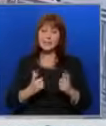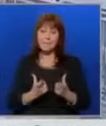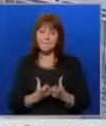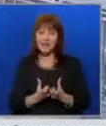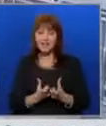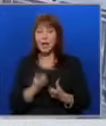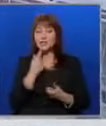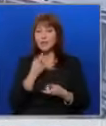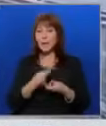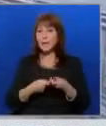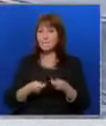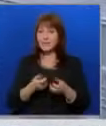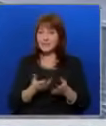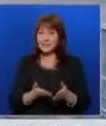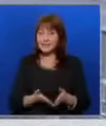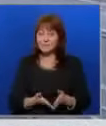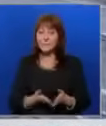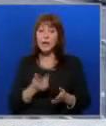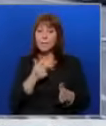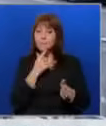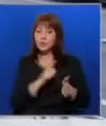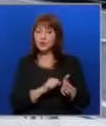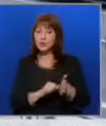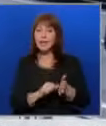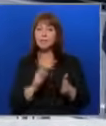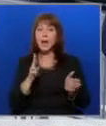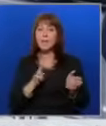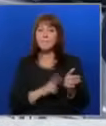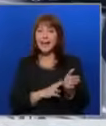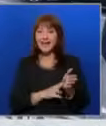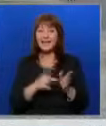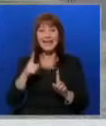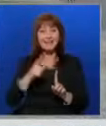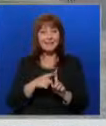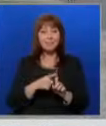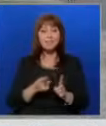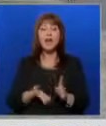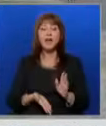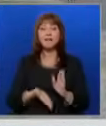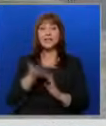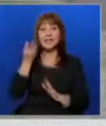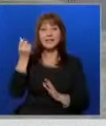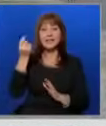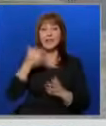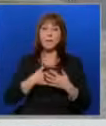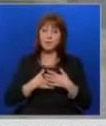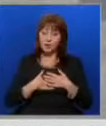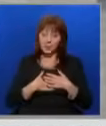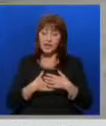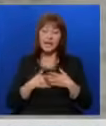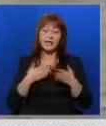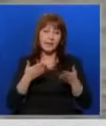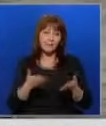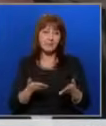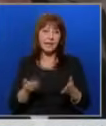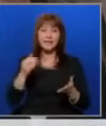при вземането на решение от банката. Но подчерта, че марката Тръмп е тази, която вдига цената и благодарение на нея е стигнал дори до Белия